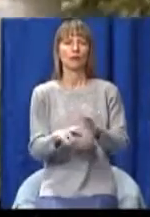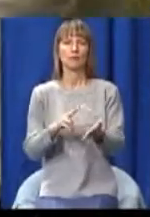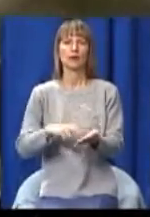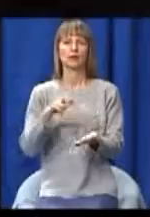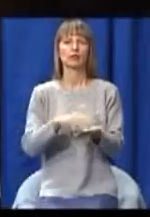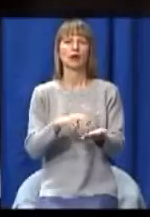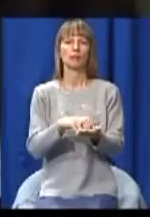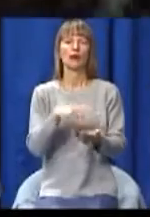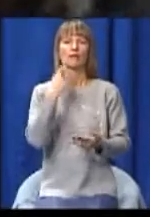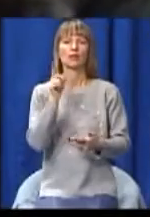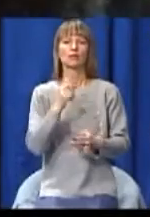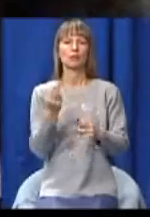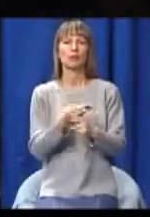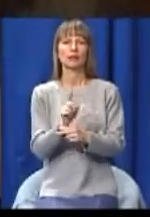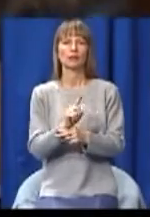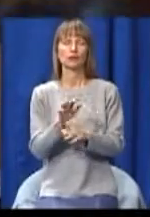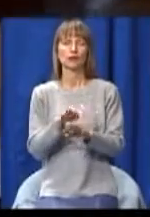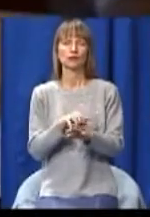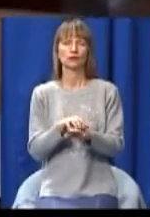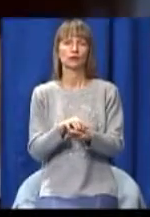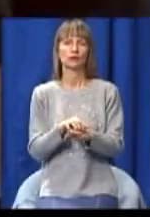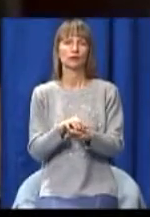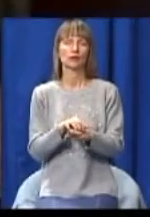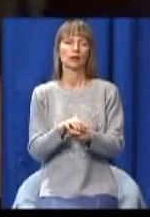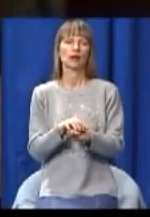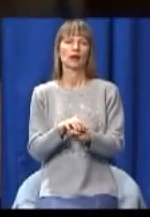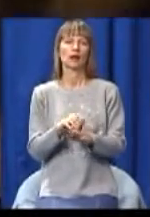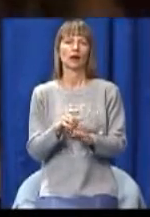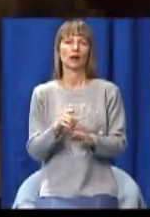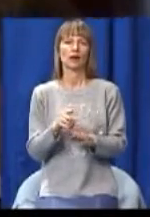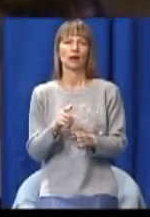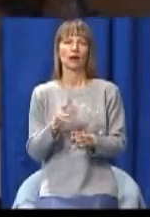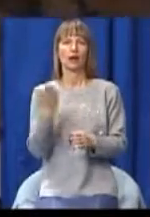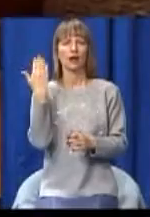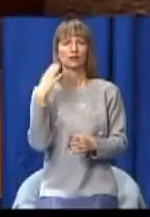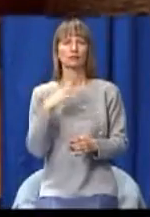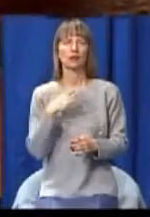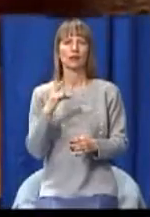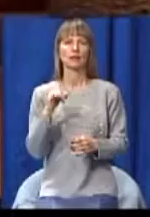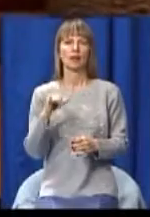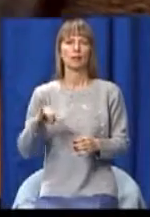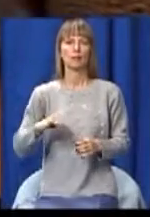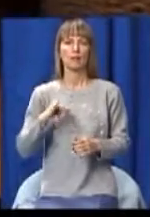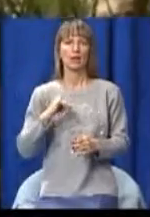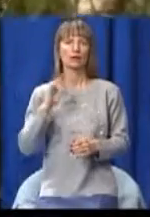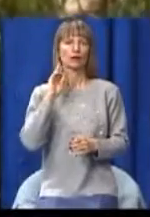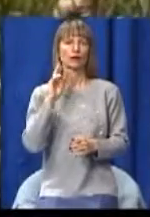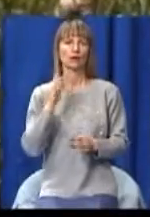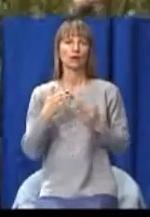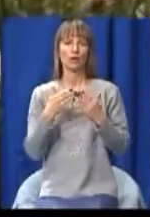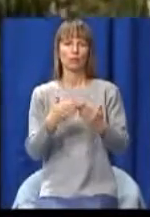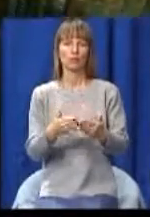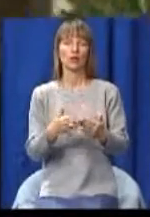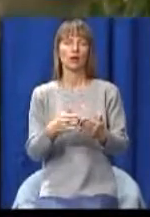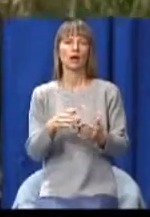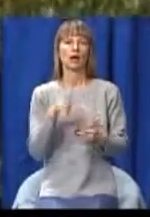стрибками. Кажуть, що безхвості кошенята служили щуроловами на піратських кораблях. Кішка-піратка зберегла деякі